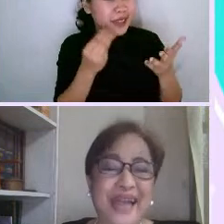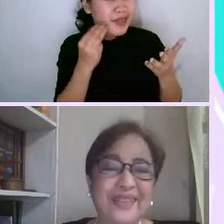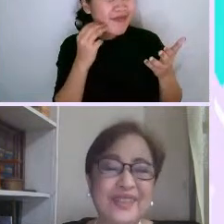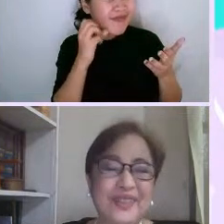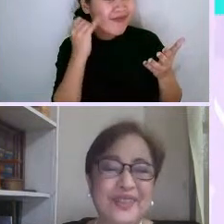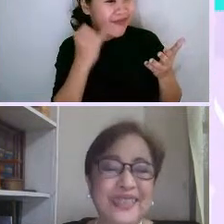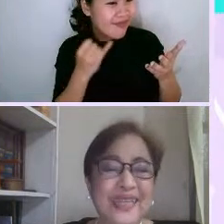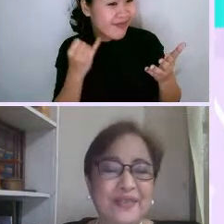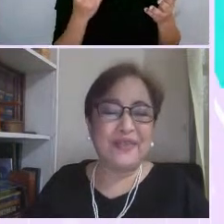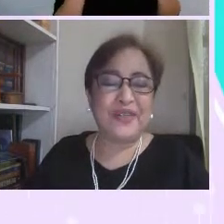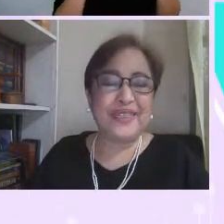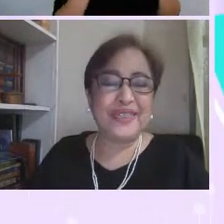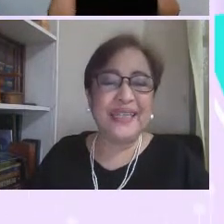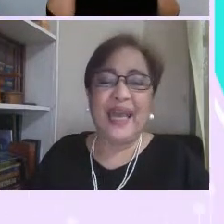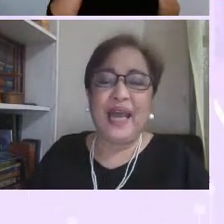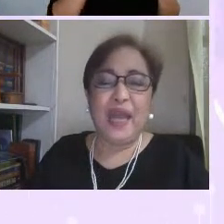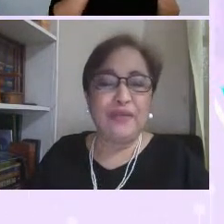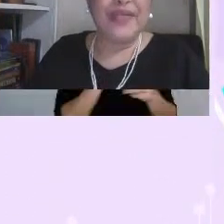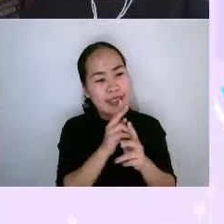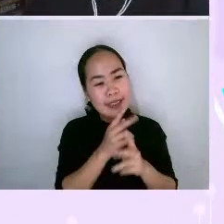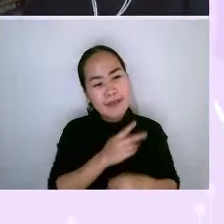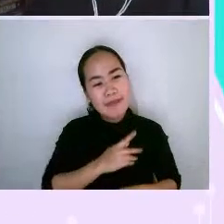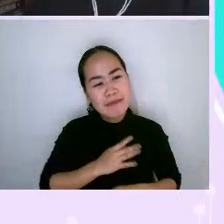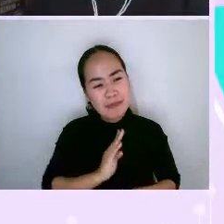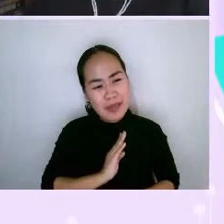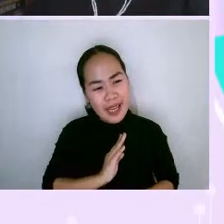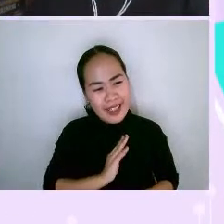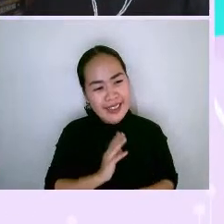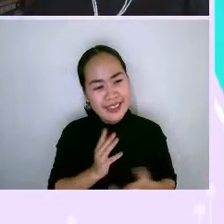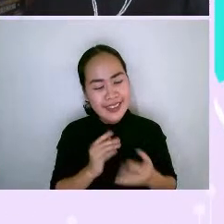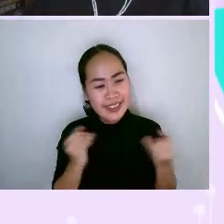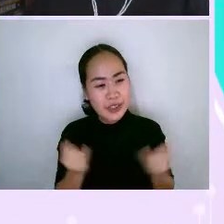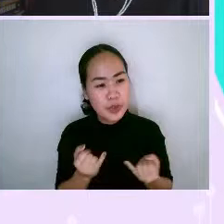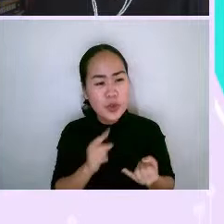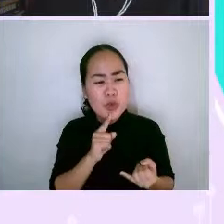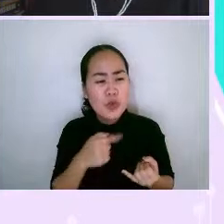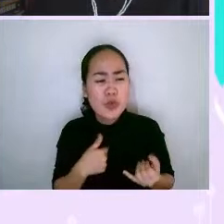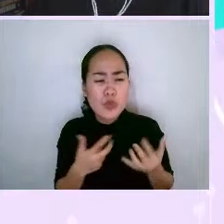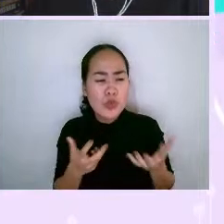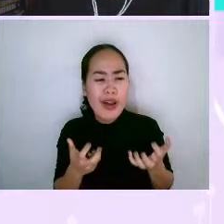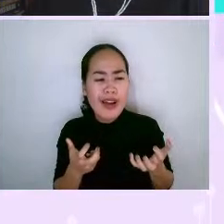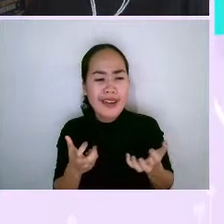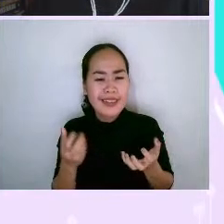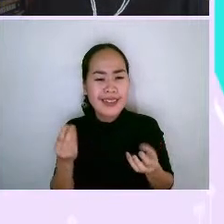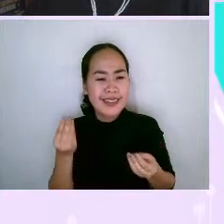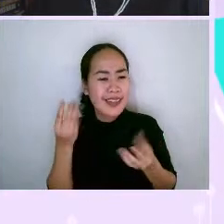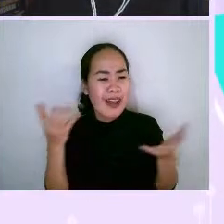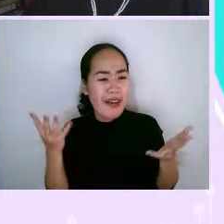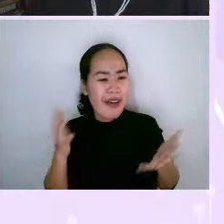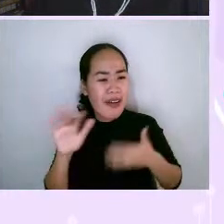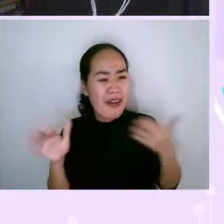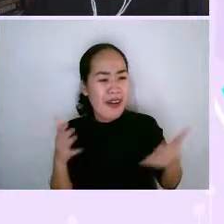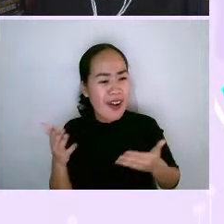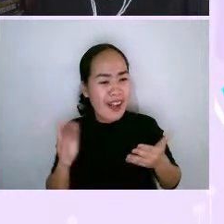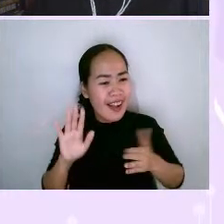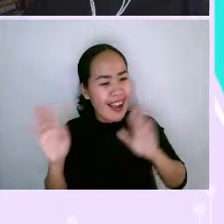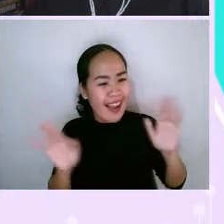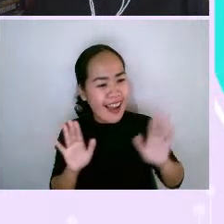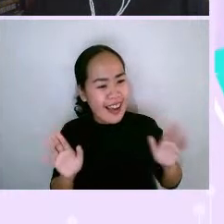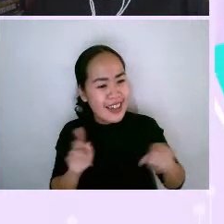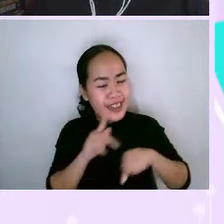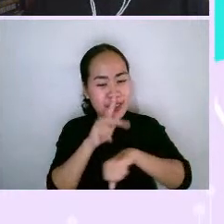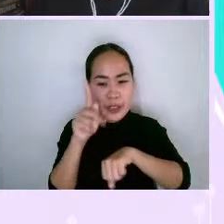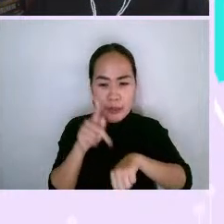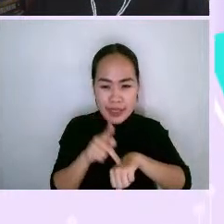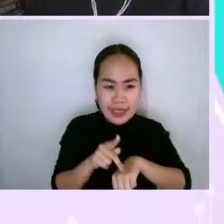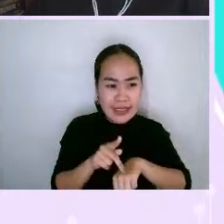kind introduction. And of course, I wish to greet everyone, our audience here in the Philippines and